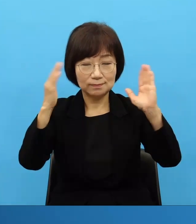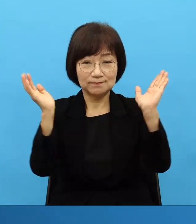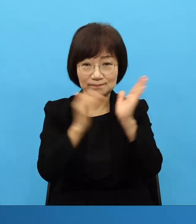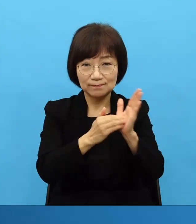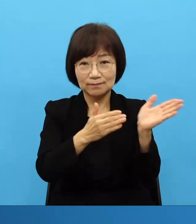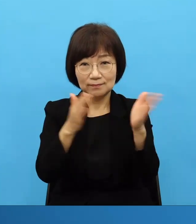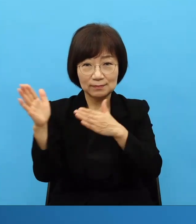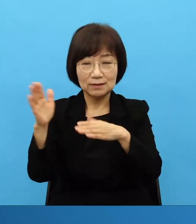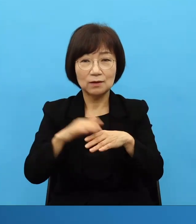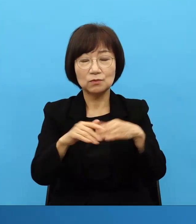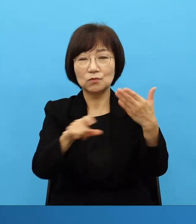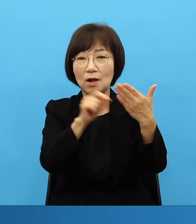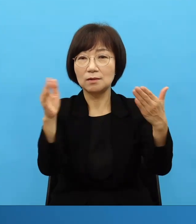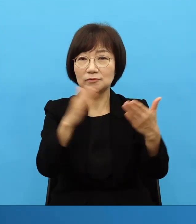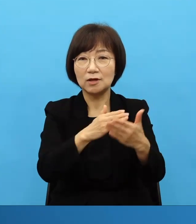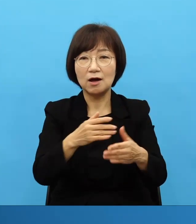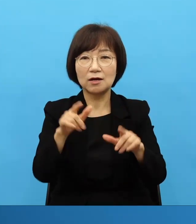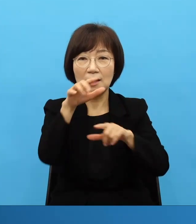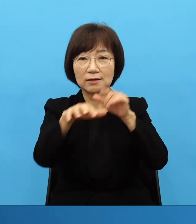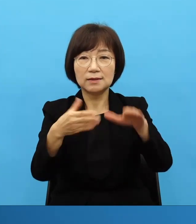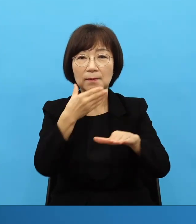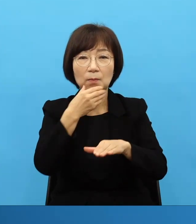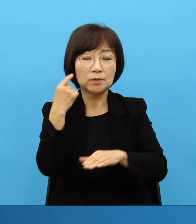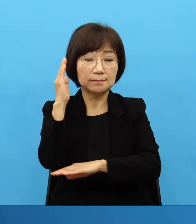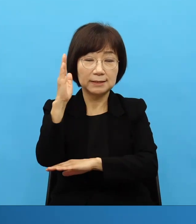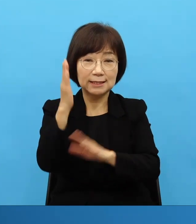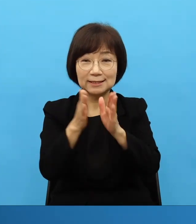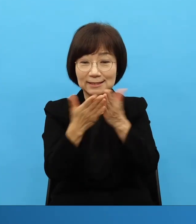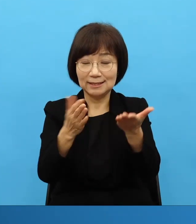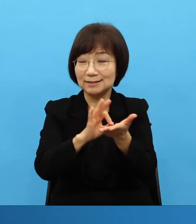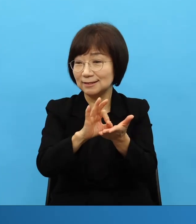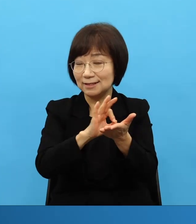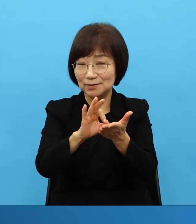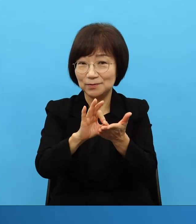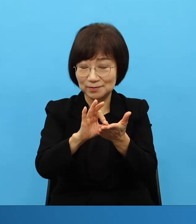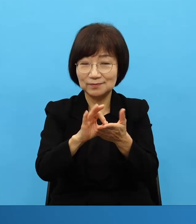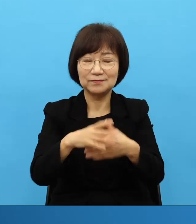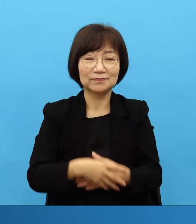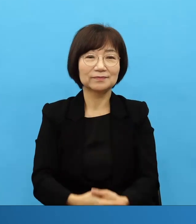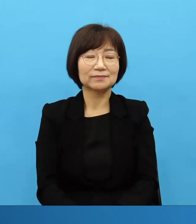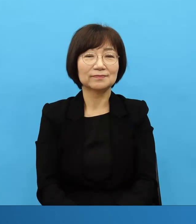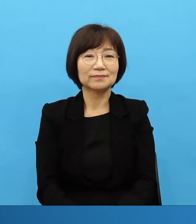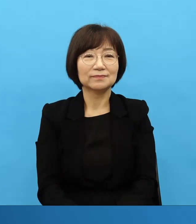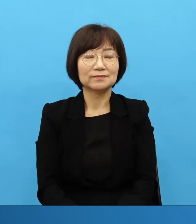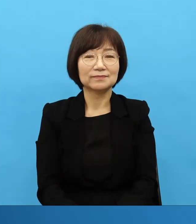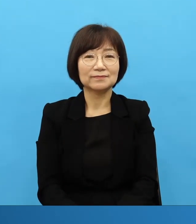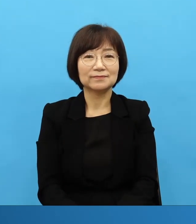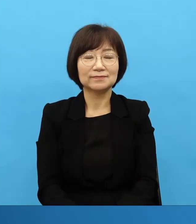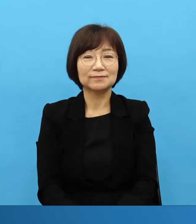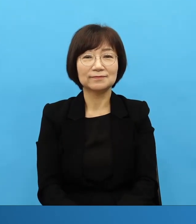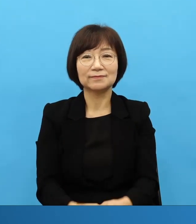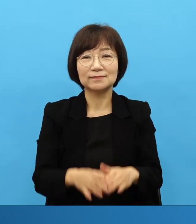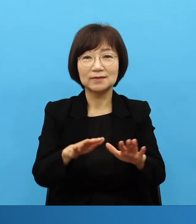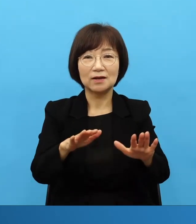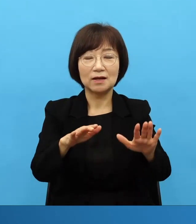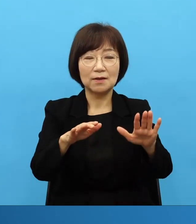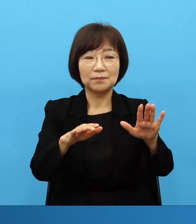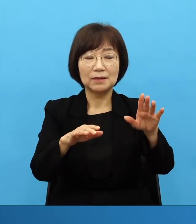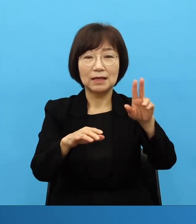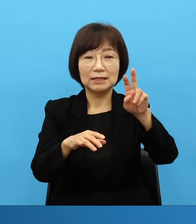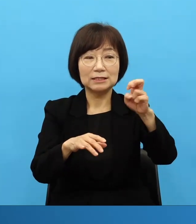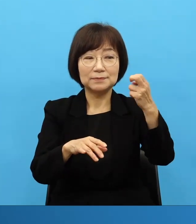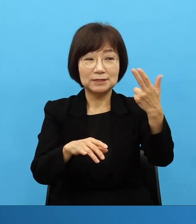새로운 현장 복음 메시지를 교재로 전도 체제를 바꾸는 메시지가 선포되고 있습니다. 오는 27일 오전